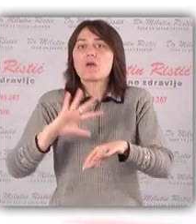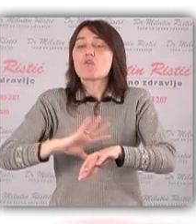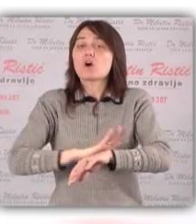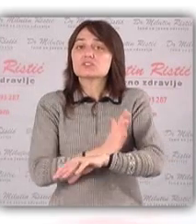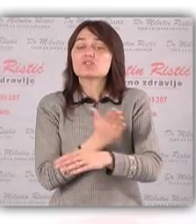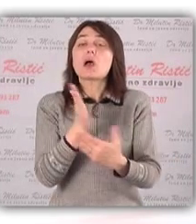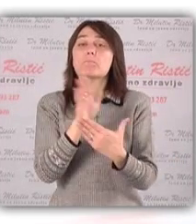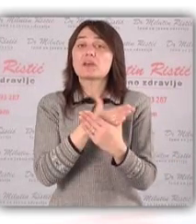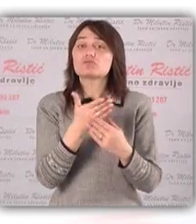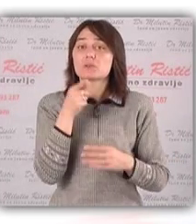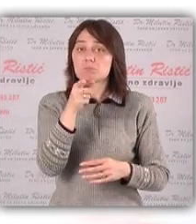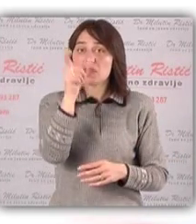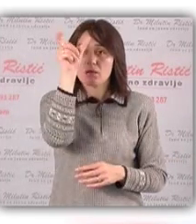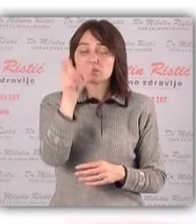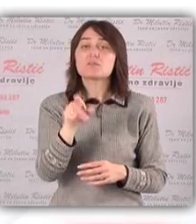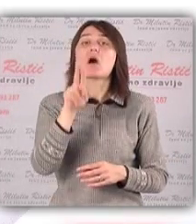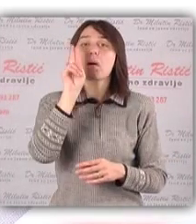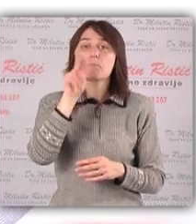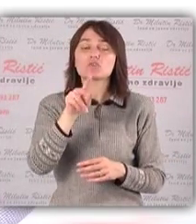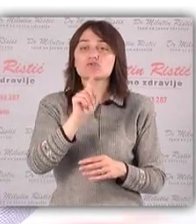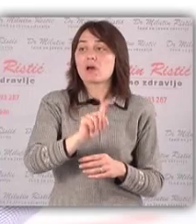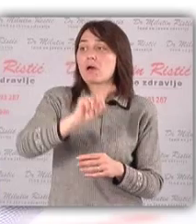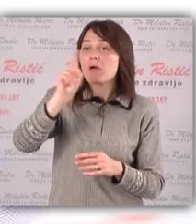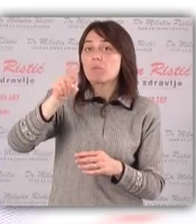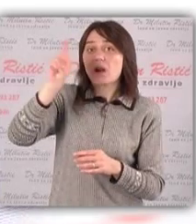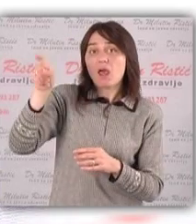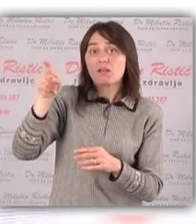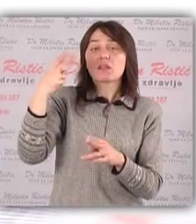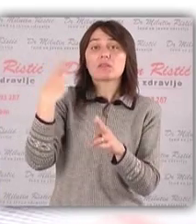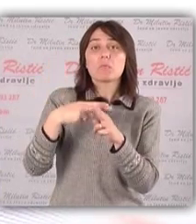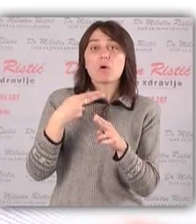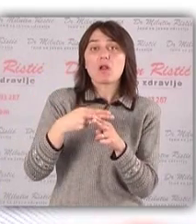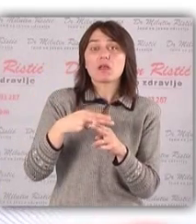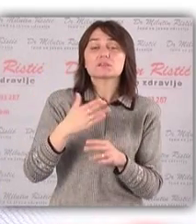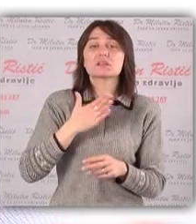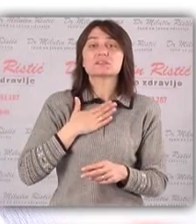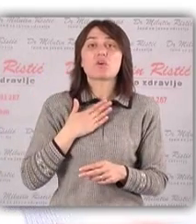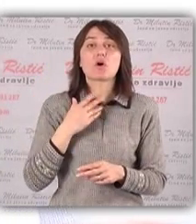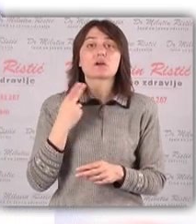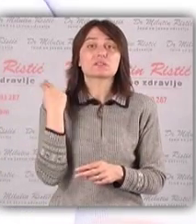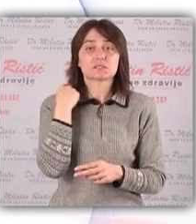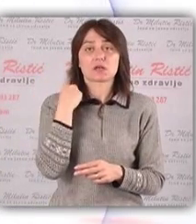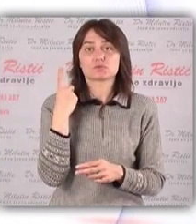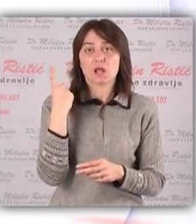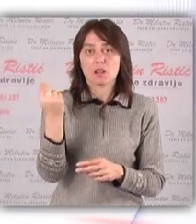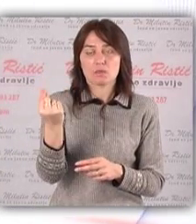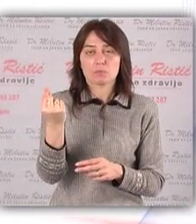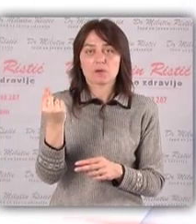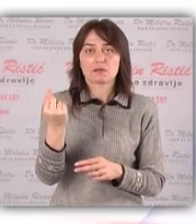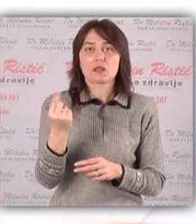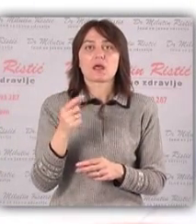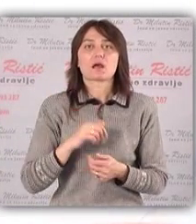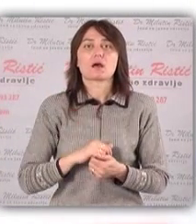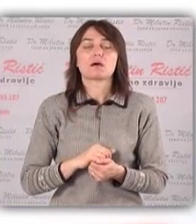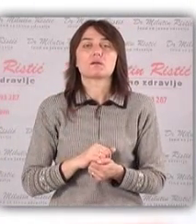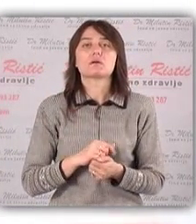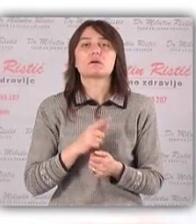simptome. Međutim, takva osoba može preneti bolest i inficirati svog seksualnog partnera.